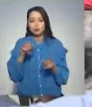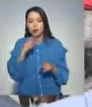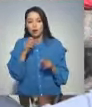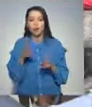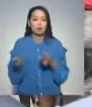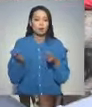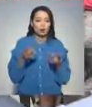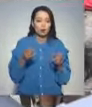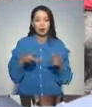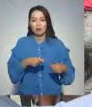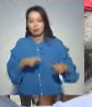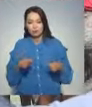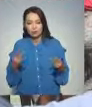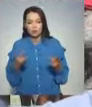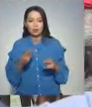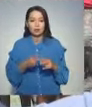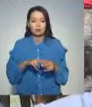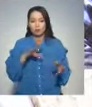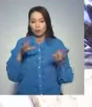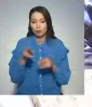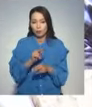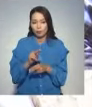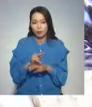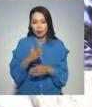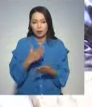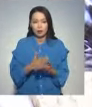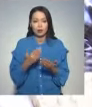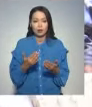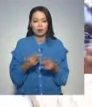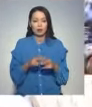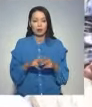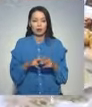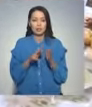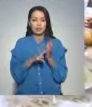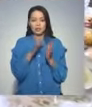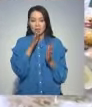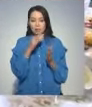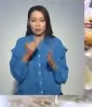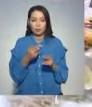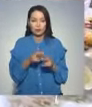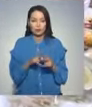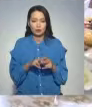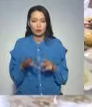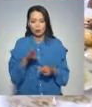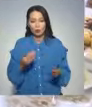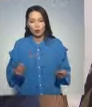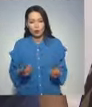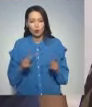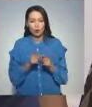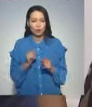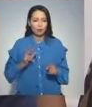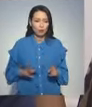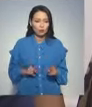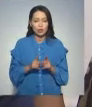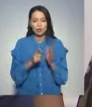керек. Соның бәрін бізге үйретіп келеді. 80-нің сеңгіріндегі ақсақал 60 жыл отасқан өмірлік серігімен бірге жеті